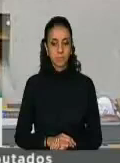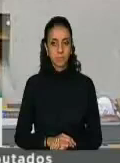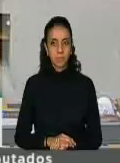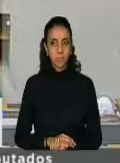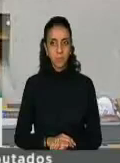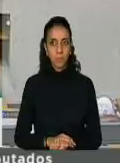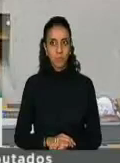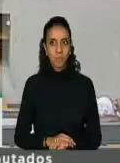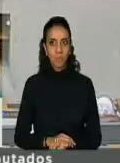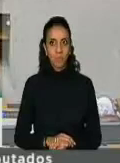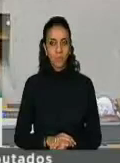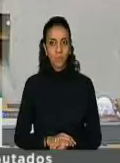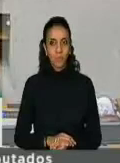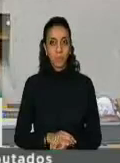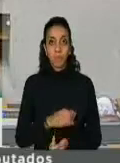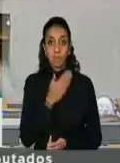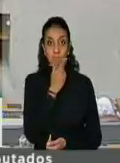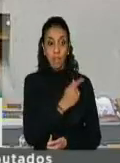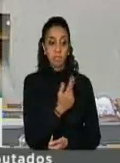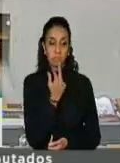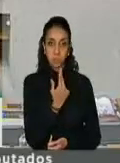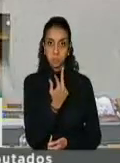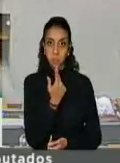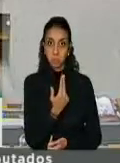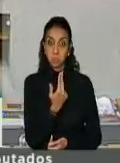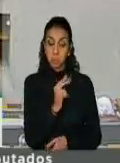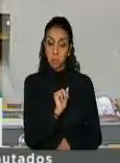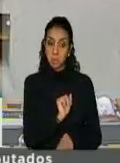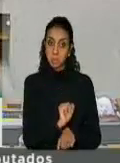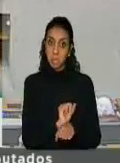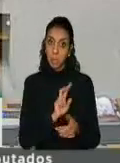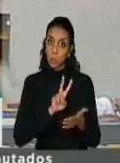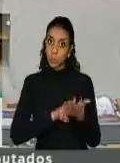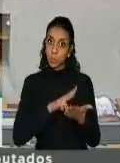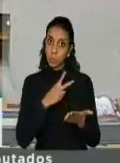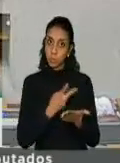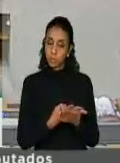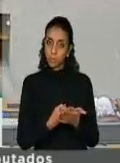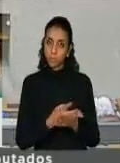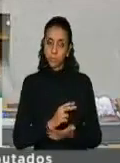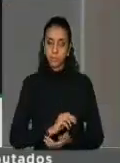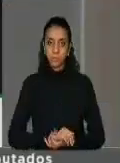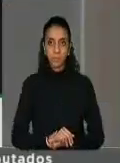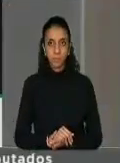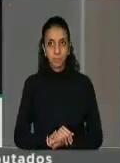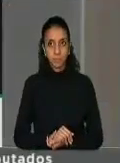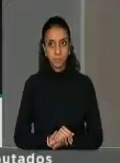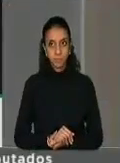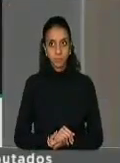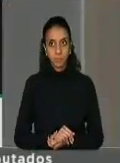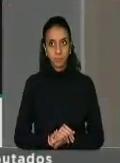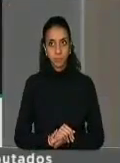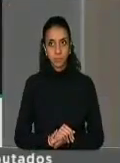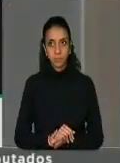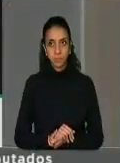والصلاة والسلام على رسول الله وعلى آل بيته خير خلق